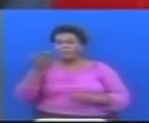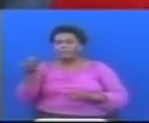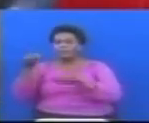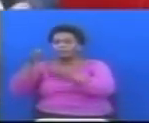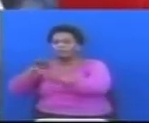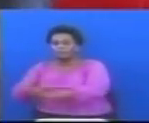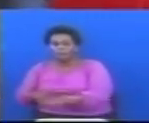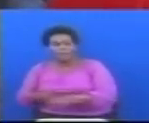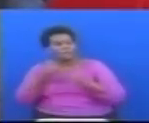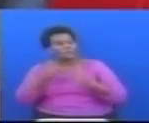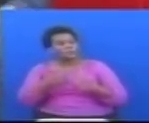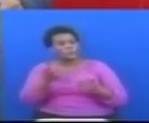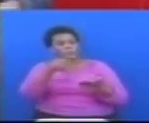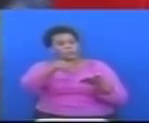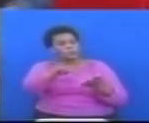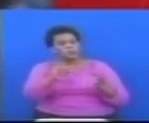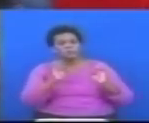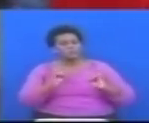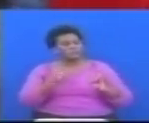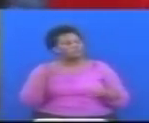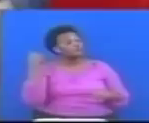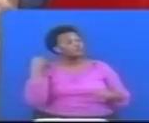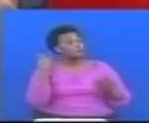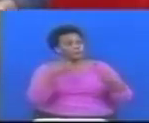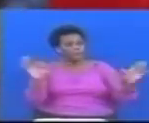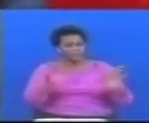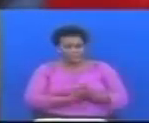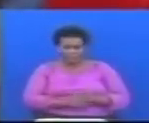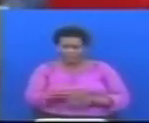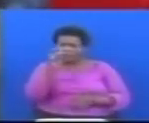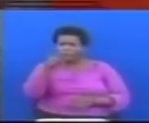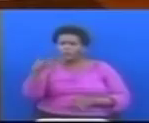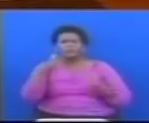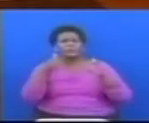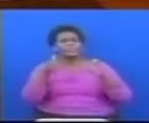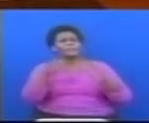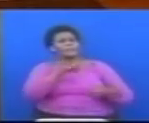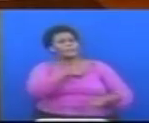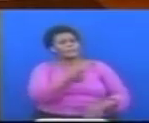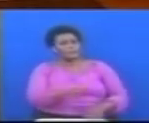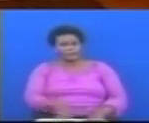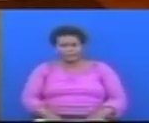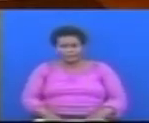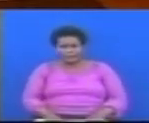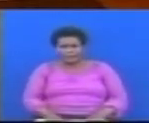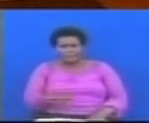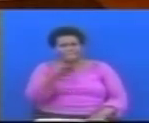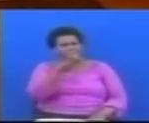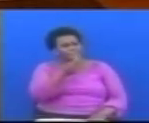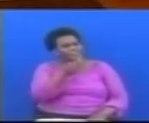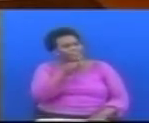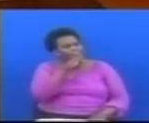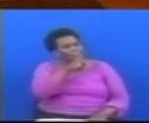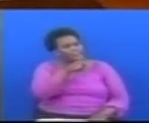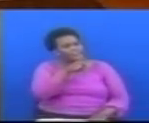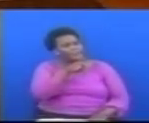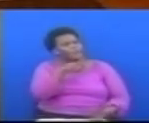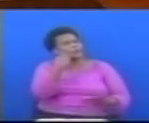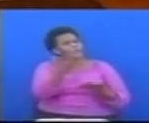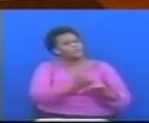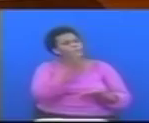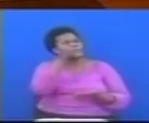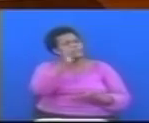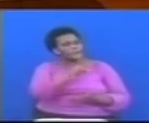hawana mategemeo ya kulipa fedha. Tuambie waziwazi sasa wananchi hawa ambao wamekata tamaa, fedha zao wanyonge hawa na nyinyi ndio watetezi wa wanyonge, watapata